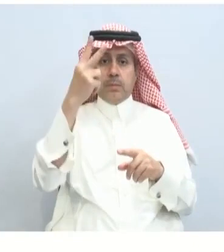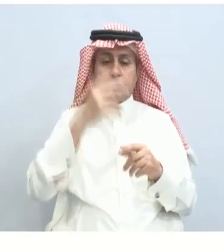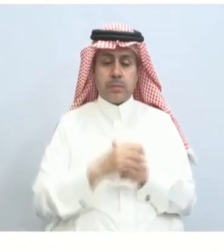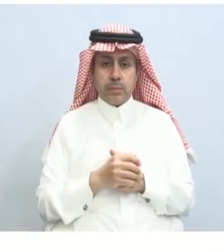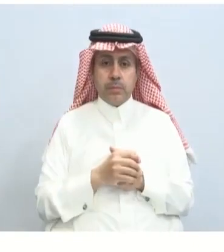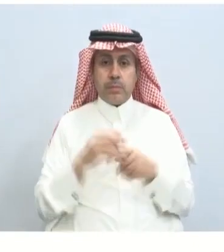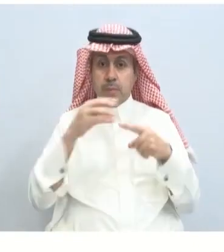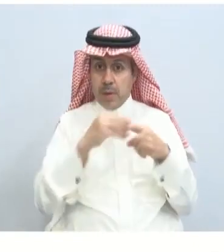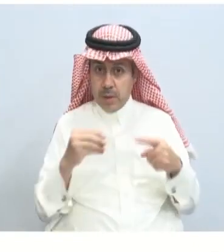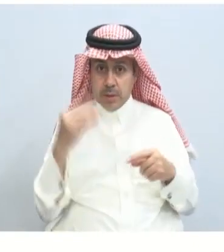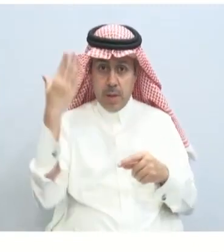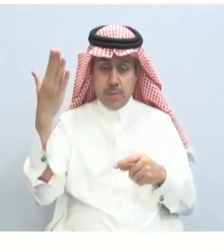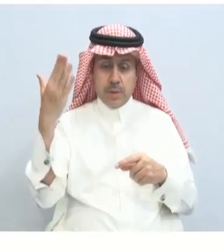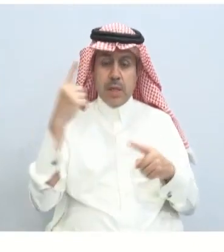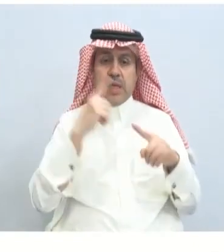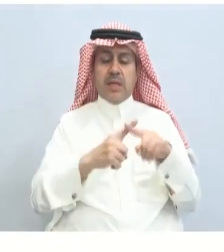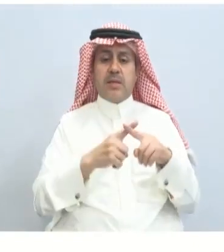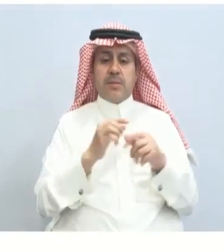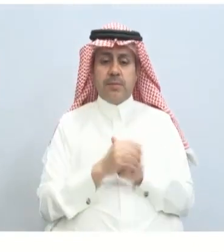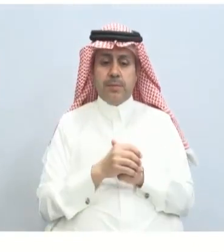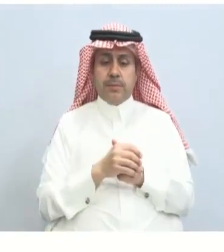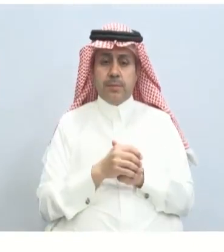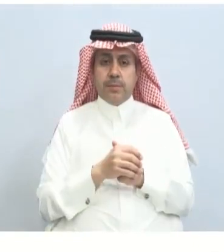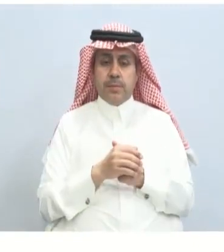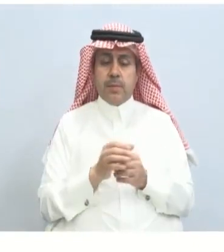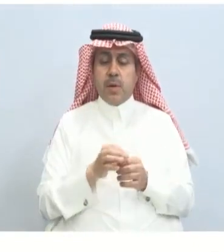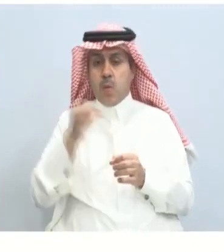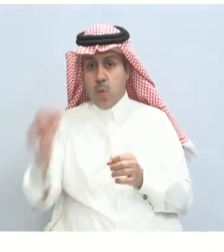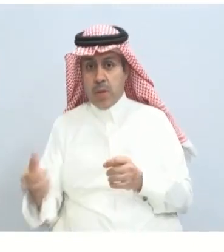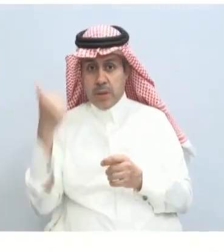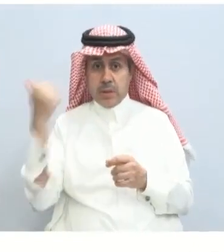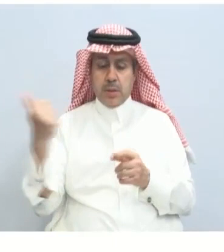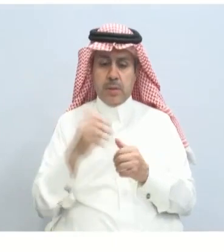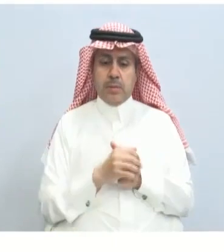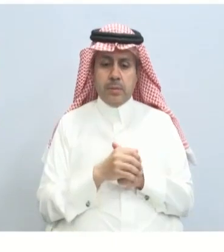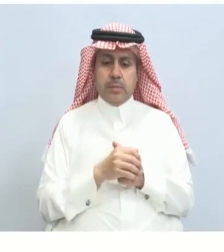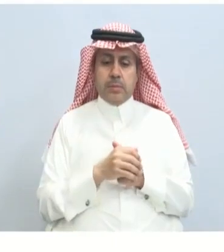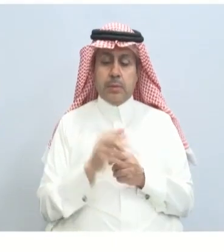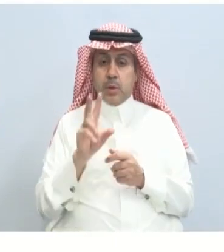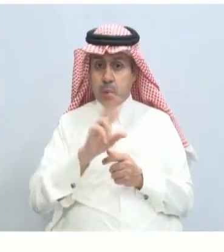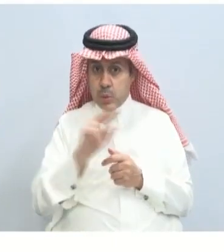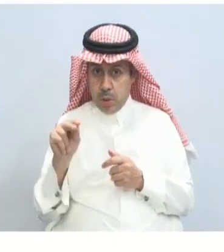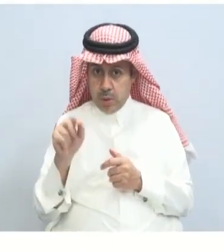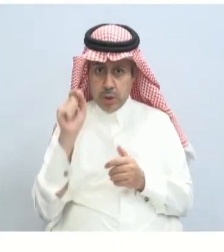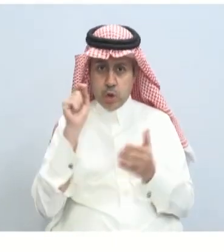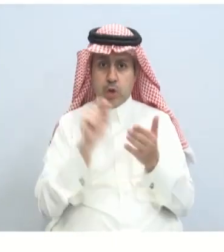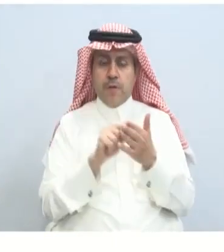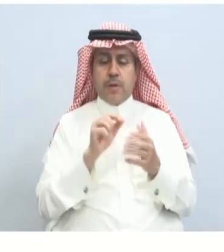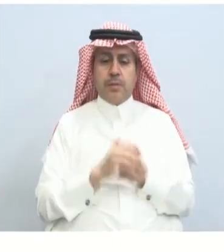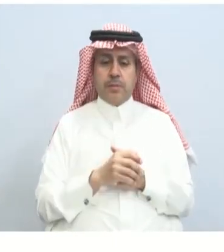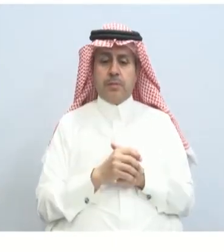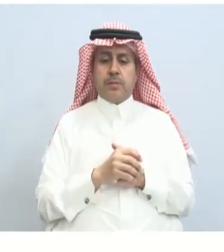ناقصا 5 اكس وانقل سته للطرف ناقص 6 يساوي صفر بهذا الشكل